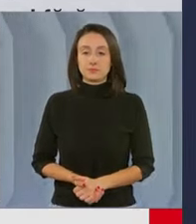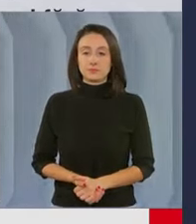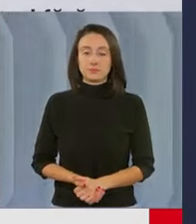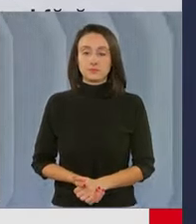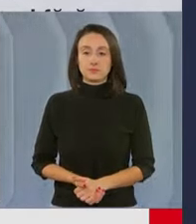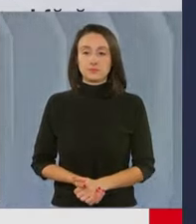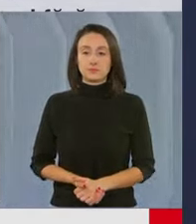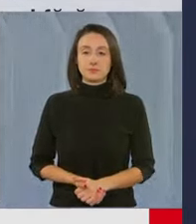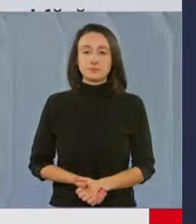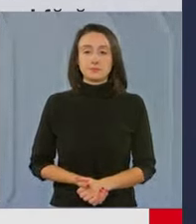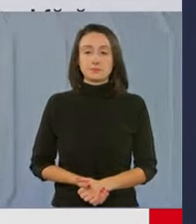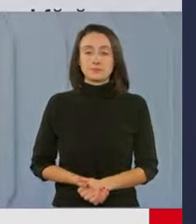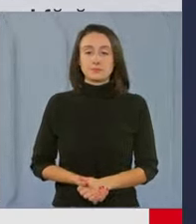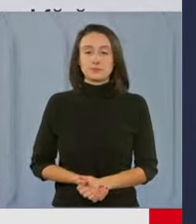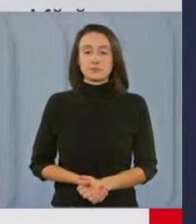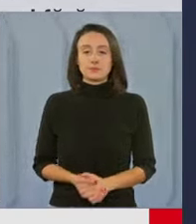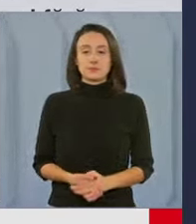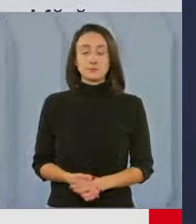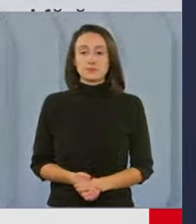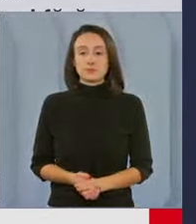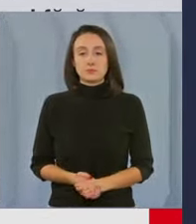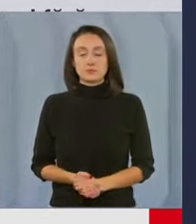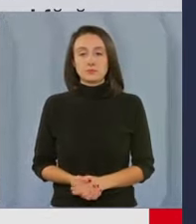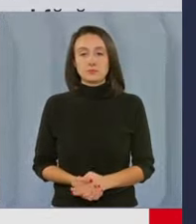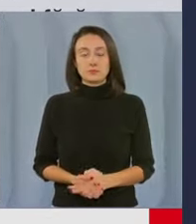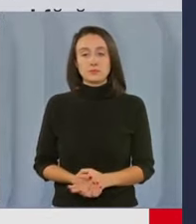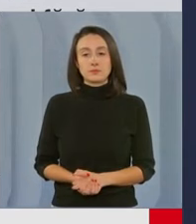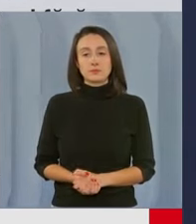echipa ministerului. A fost programată special după programul